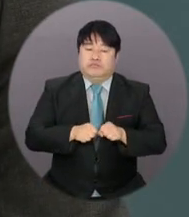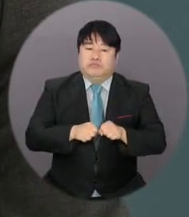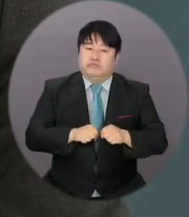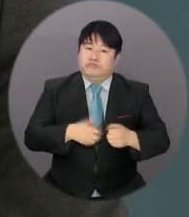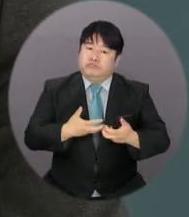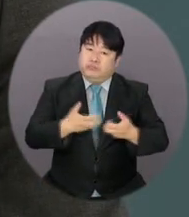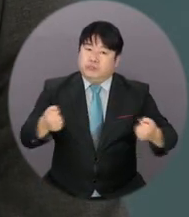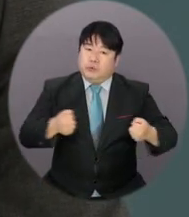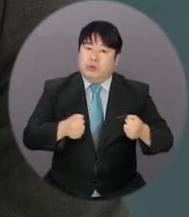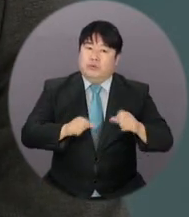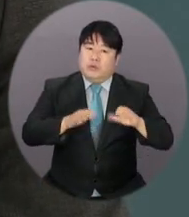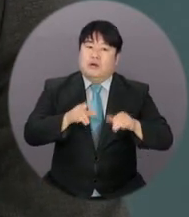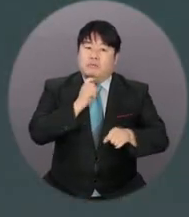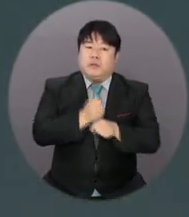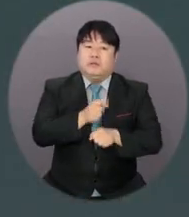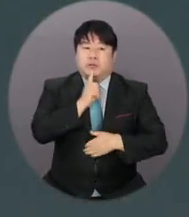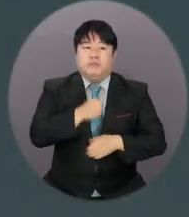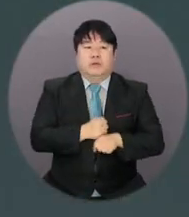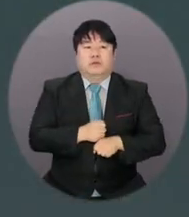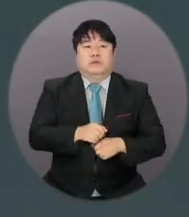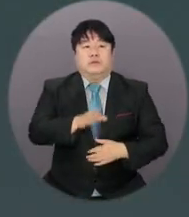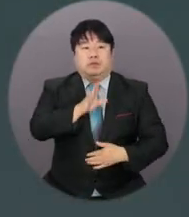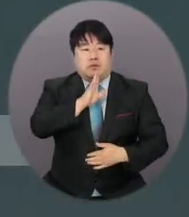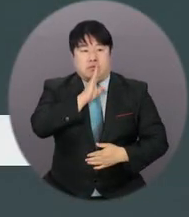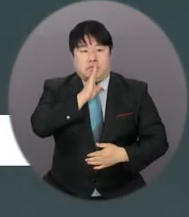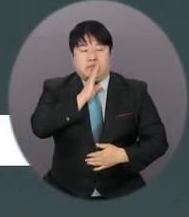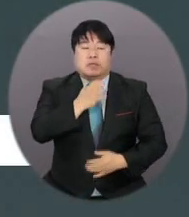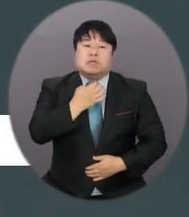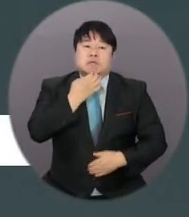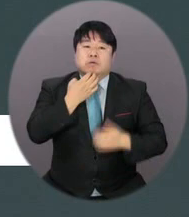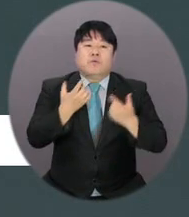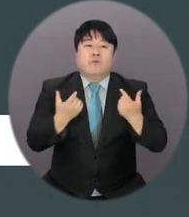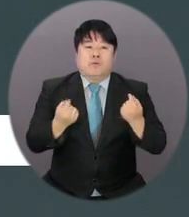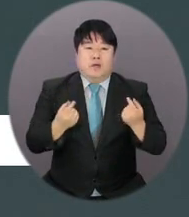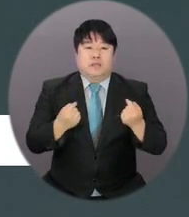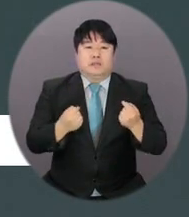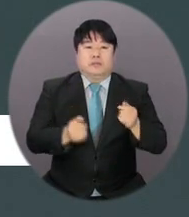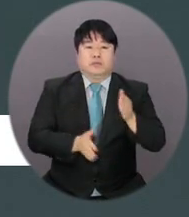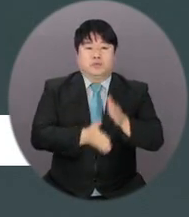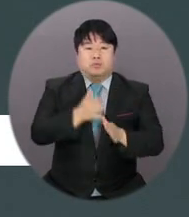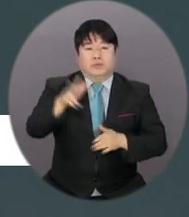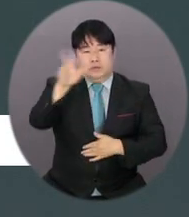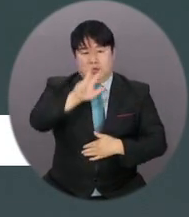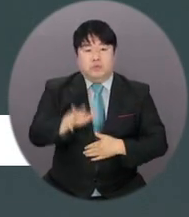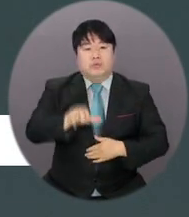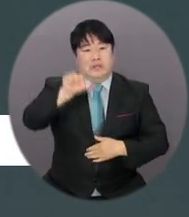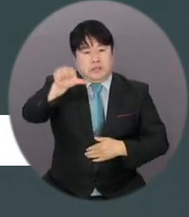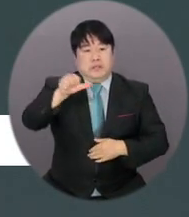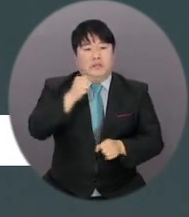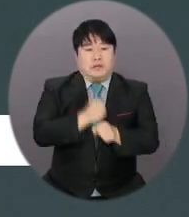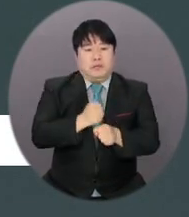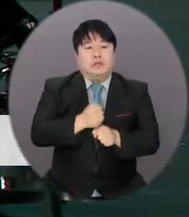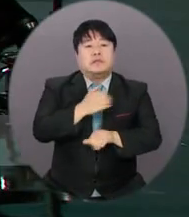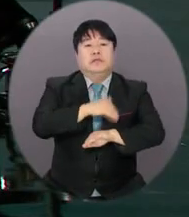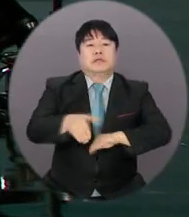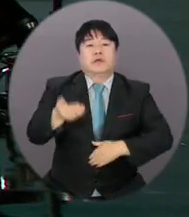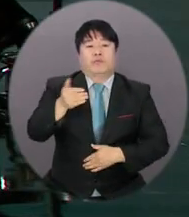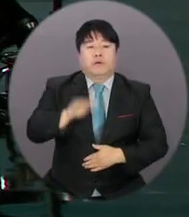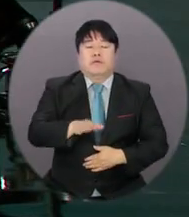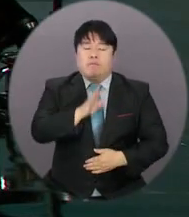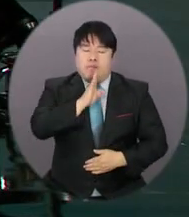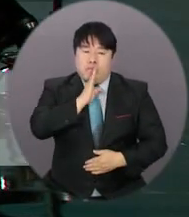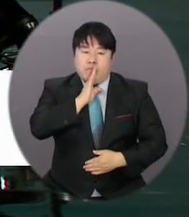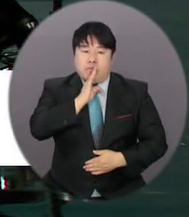이제 뭔가요 사실은 서울 같은 보시를 전국에 5개의 만드는 프로젝트 인데요 정말